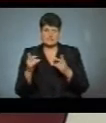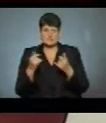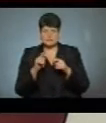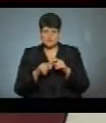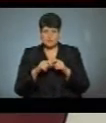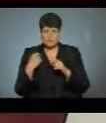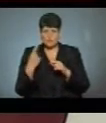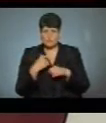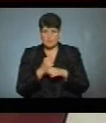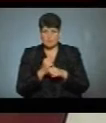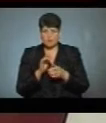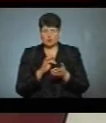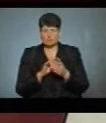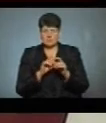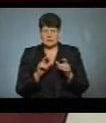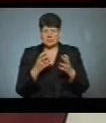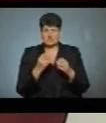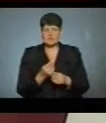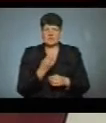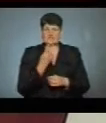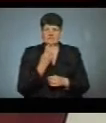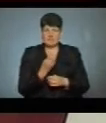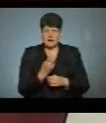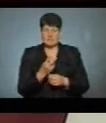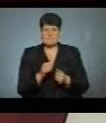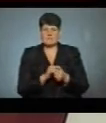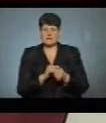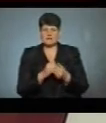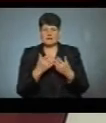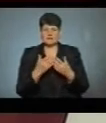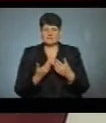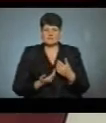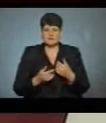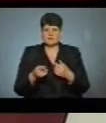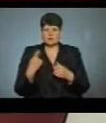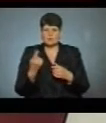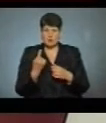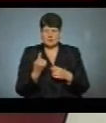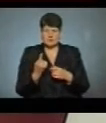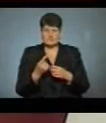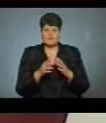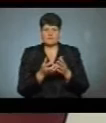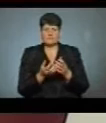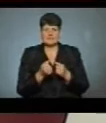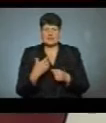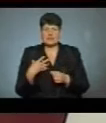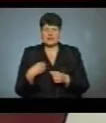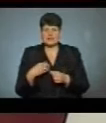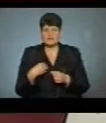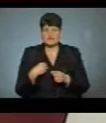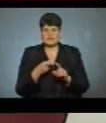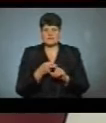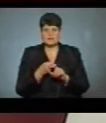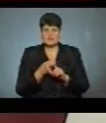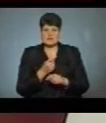в обласному лабораторному центрі. Ще 2 біоматеріали в жителів Тернопільської області відібрали в Львівській інфекційній